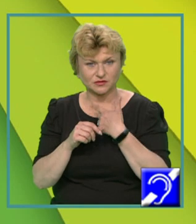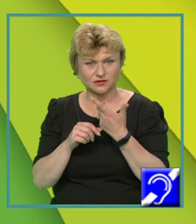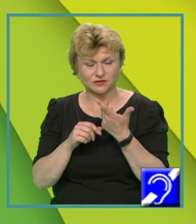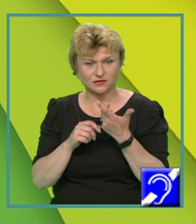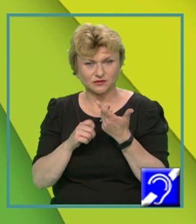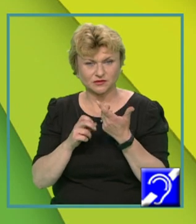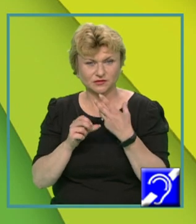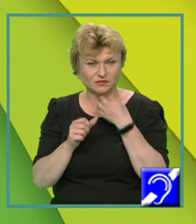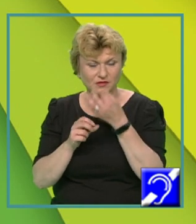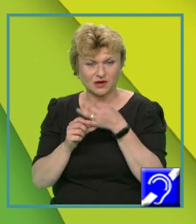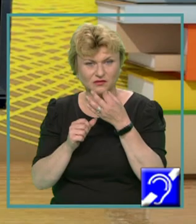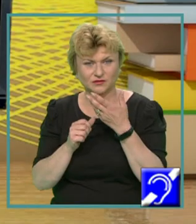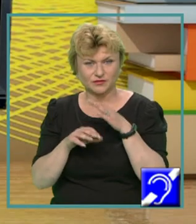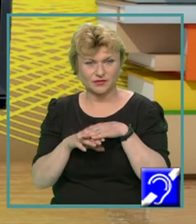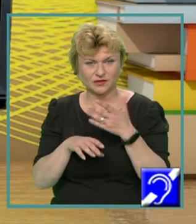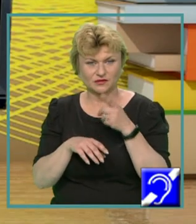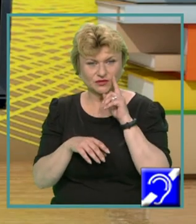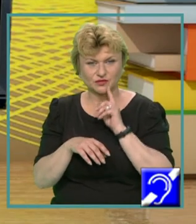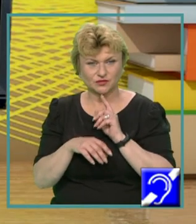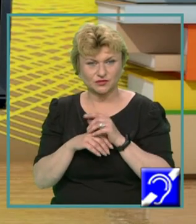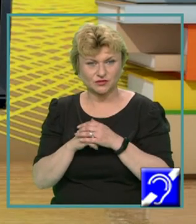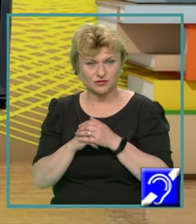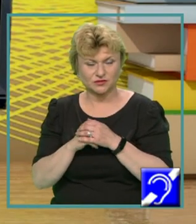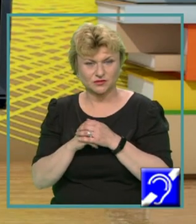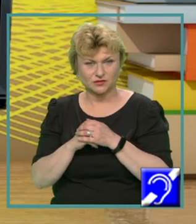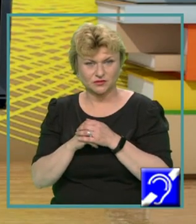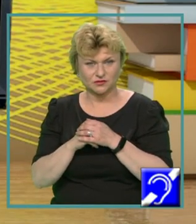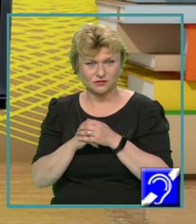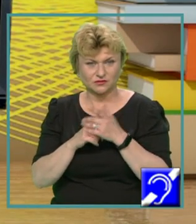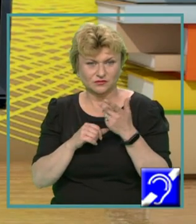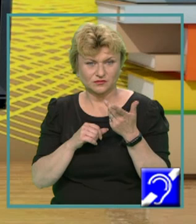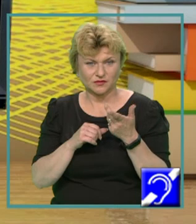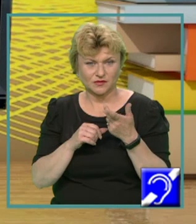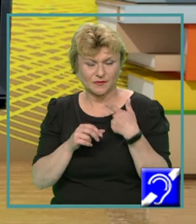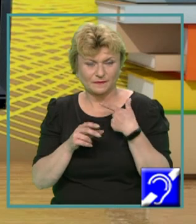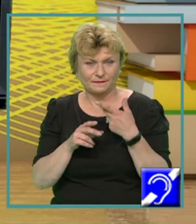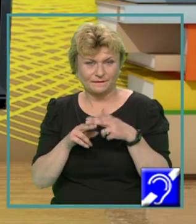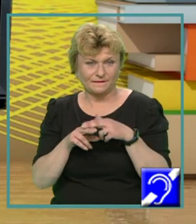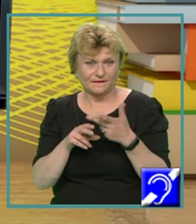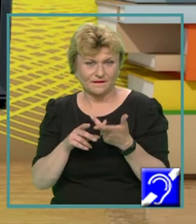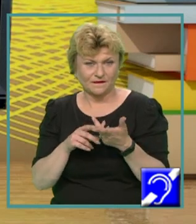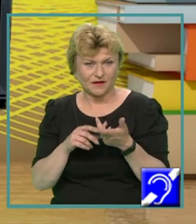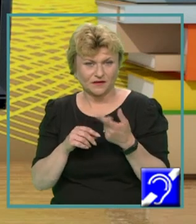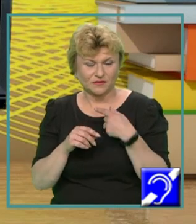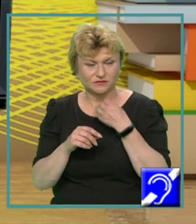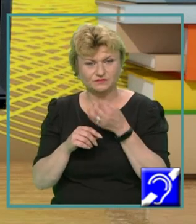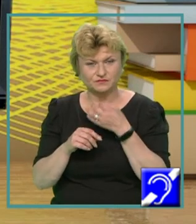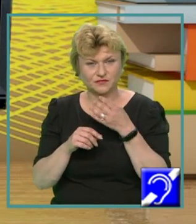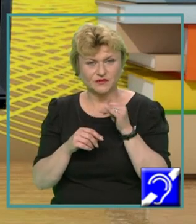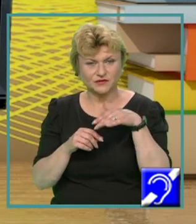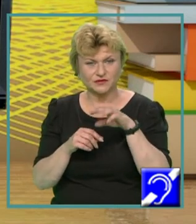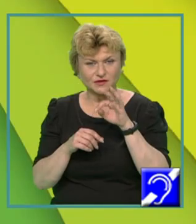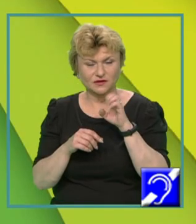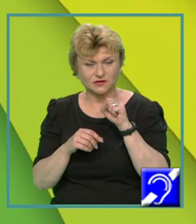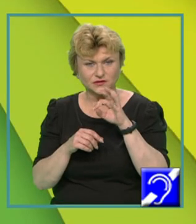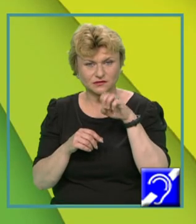și maltoză care sunt dulci. Iată eseul. Ni s-a cerut digestia în intestinul subțire, da? Digestia intestinală. Putem vorbi